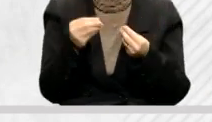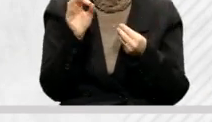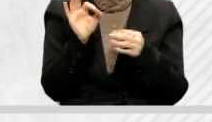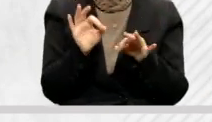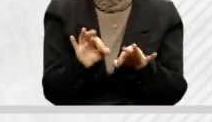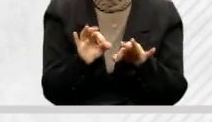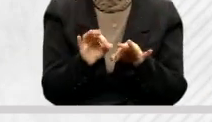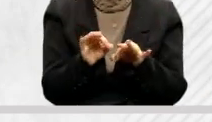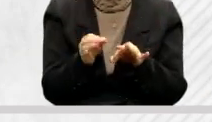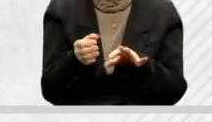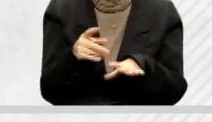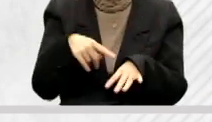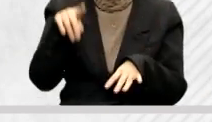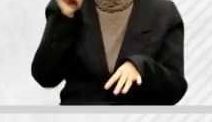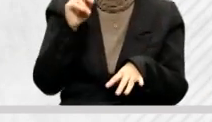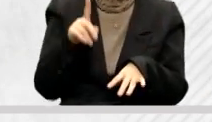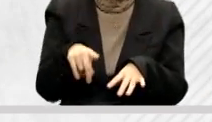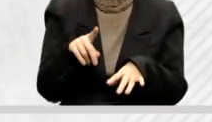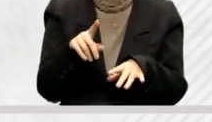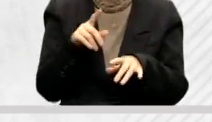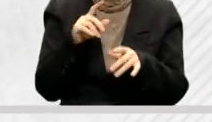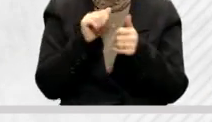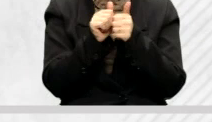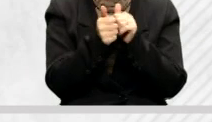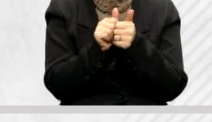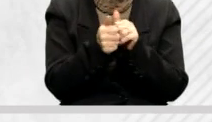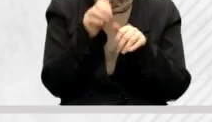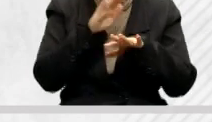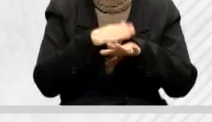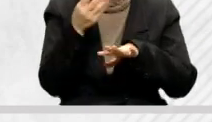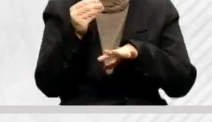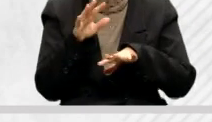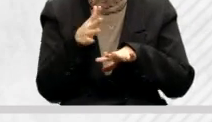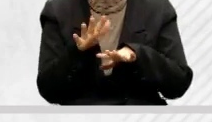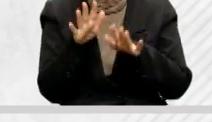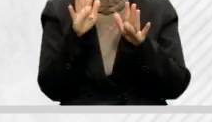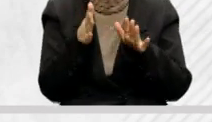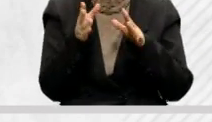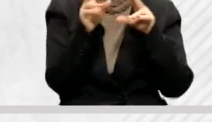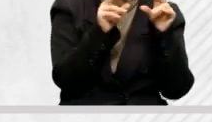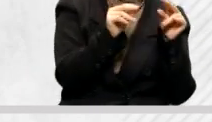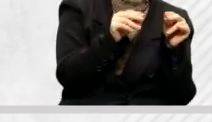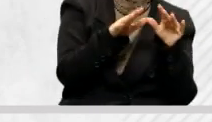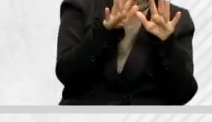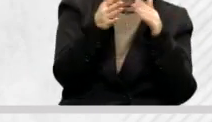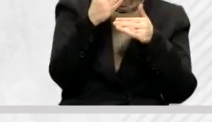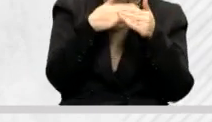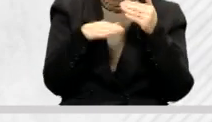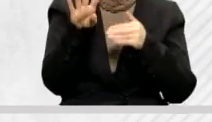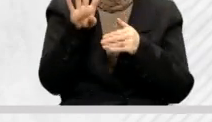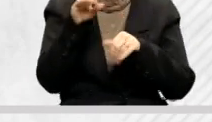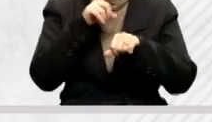egzersiz, günlük egzersiz öneriyoruz ama yatmadan 4 saat öncesinde ağır egzersiz kesinlikle önerdiğimiz şeyler